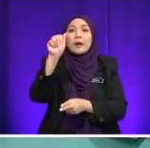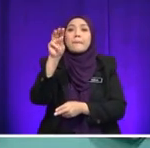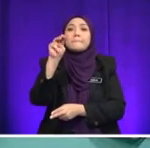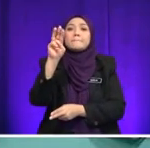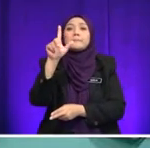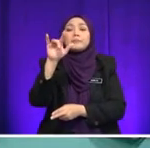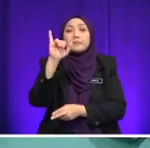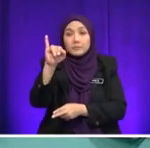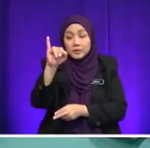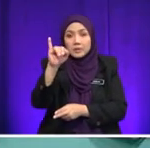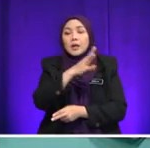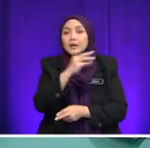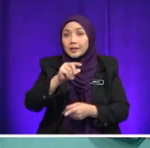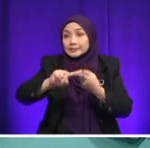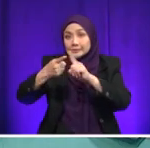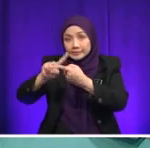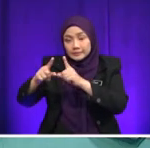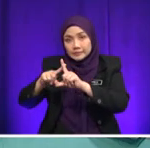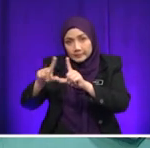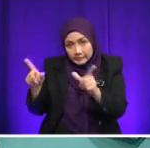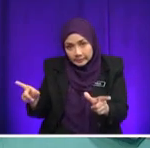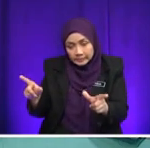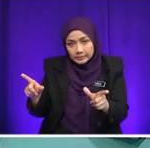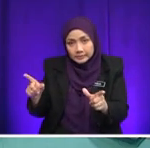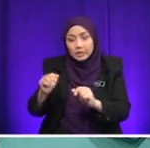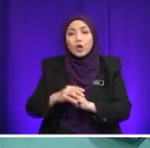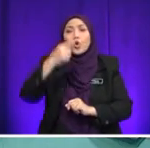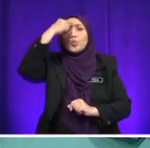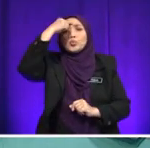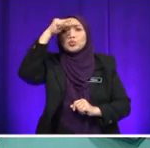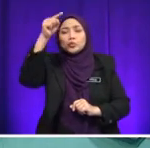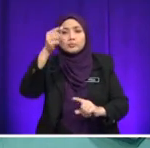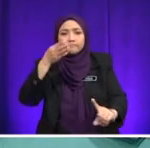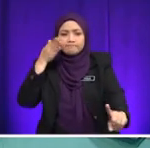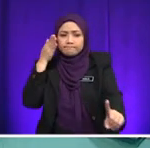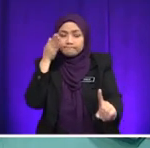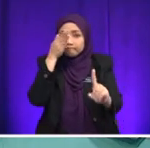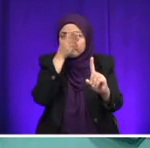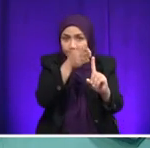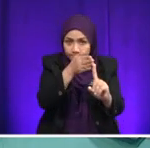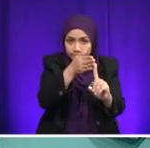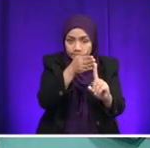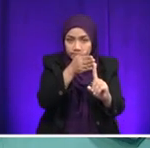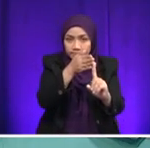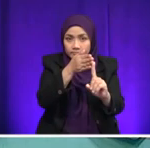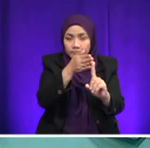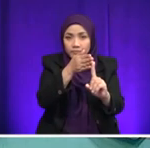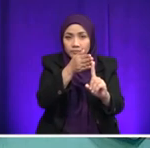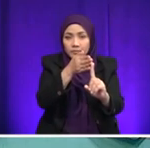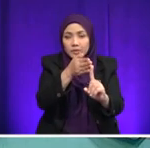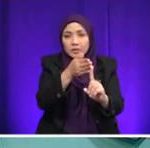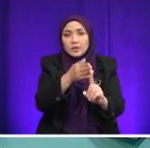mana ini mereka ini menumbuhkan satu pertumbuhan untuk mendasarkan ya eee fokus mereka untuk